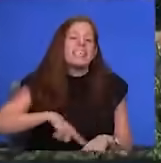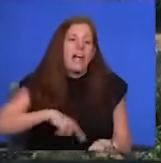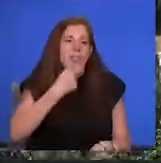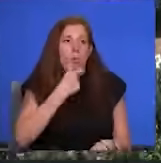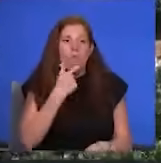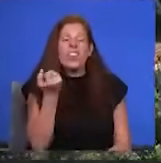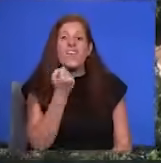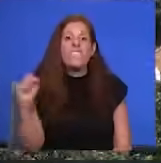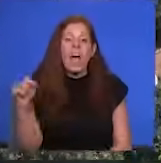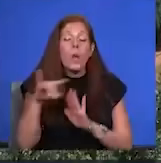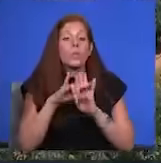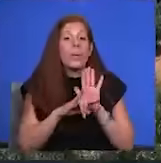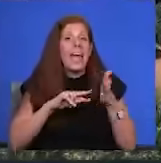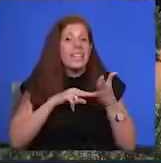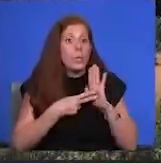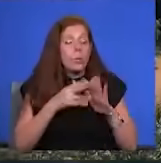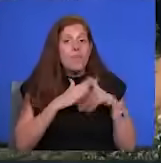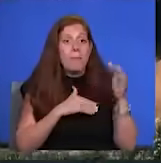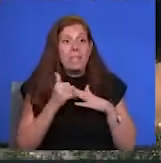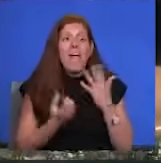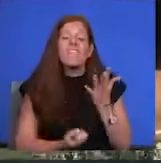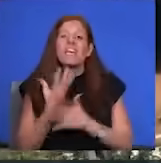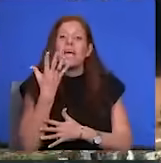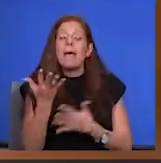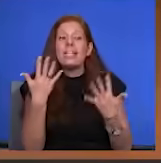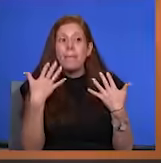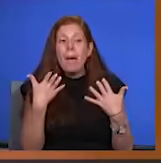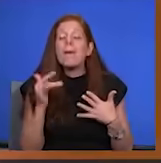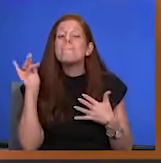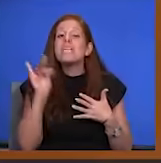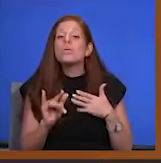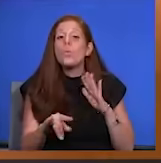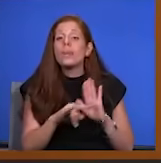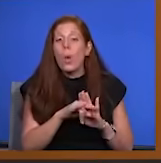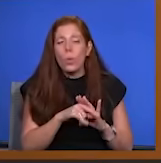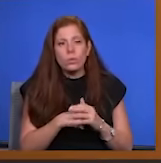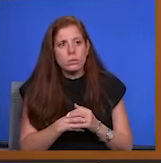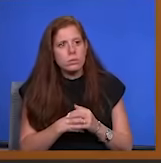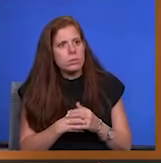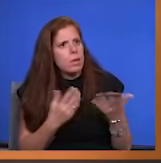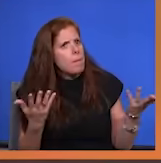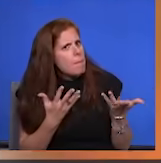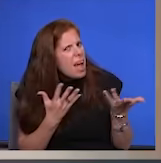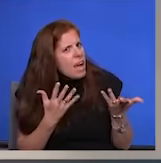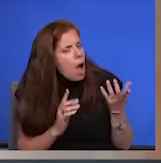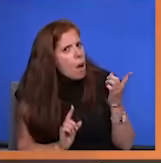התכנון והבנייה והקימה את הפארק בניגוד גמור לחוק. מה קרה פתאום פה